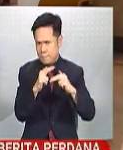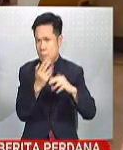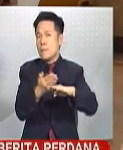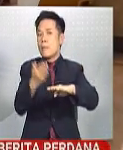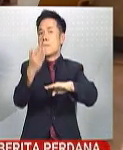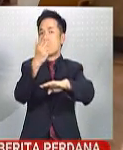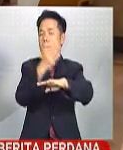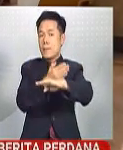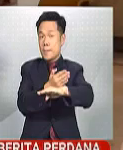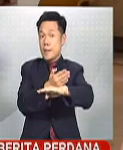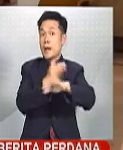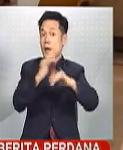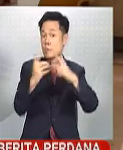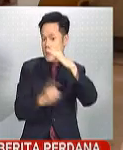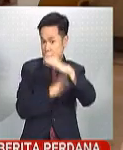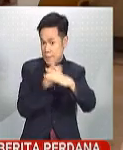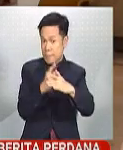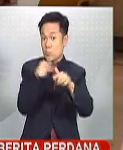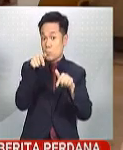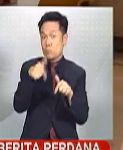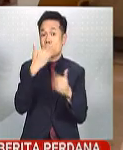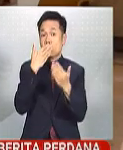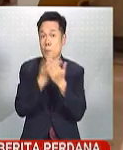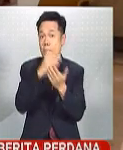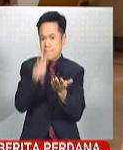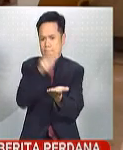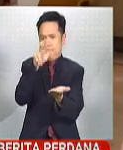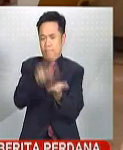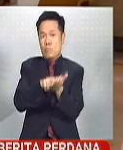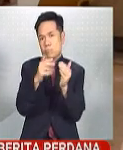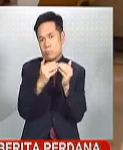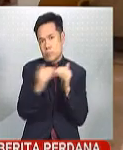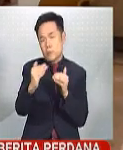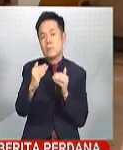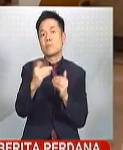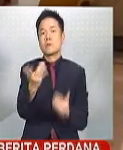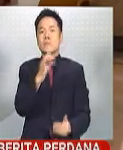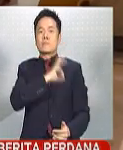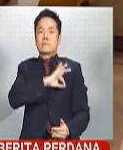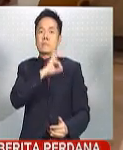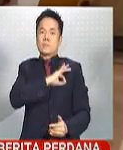dasar yang baik kita kena laksanakan untuk kepentingan rakyat.